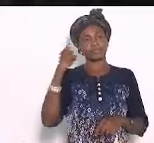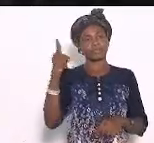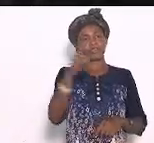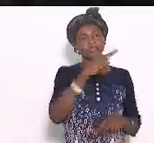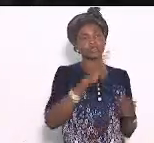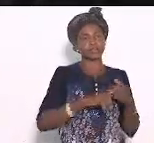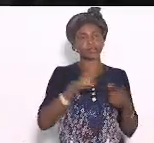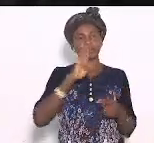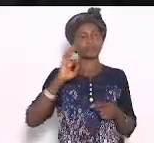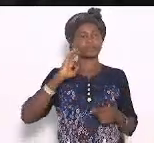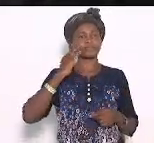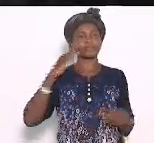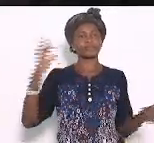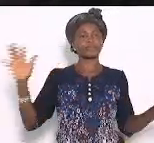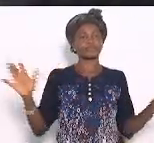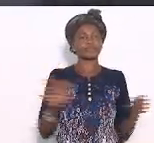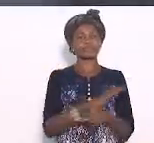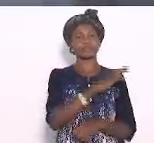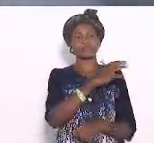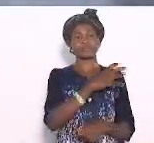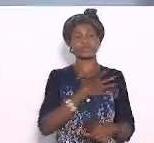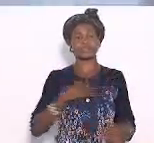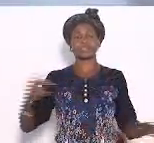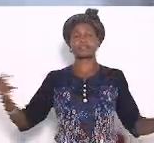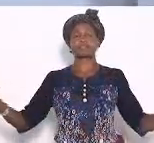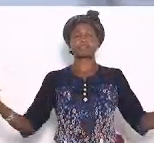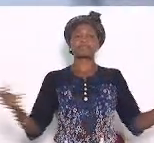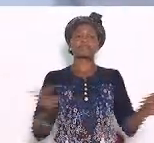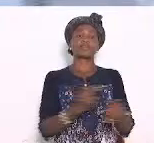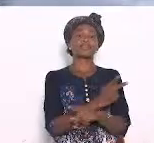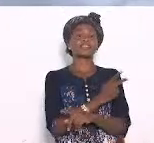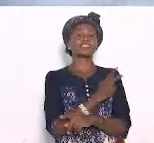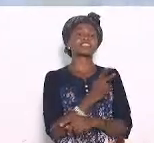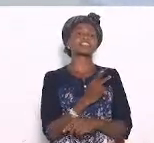you to be fruitful